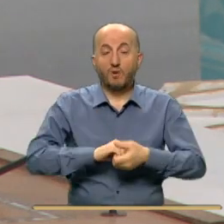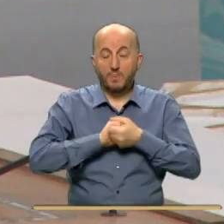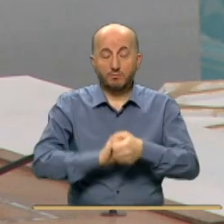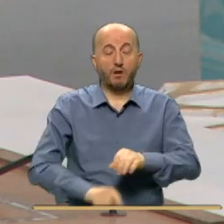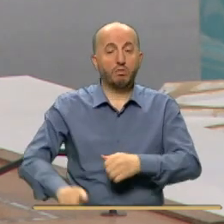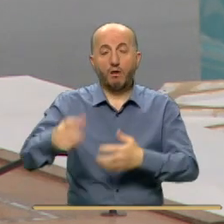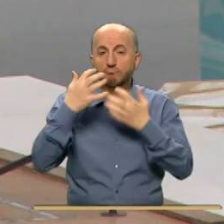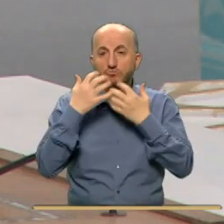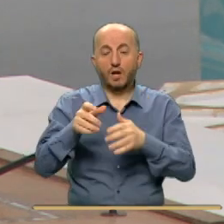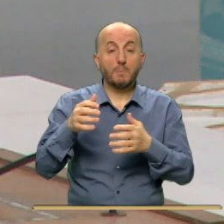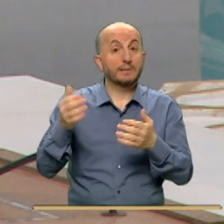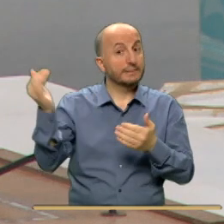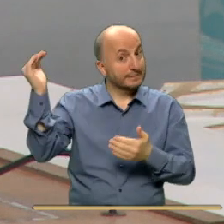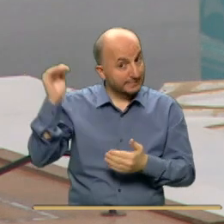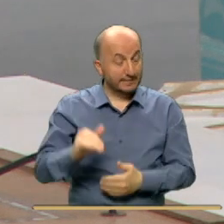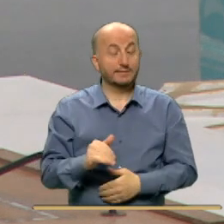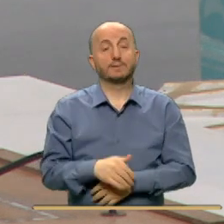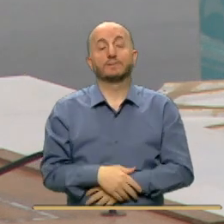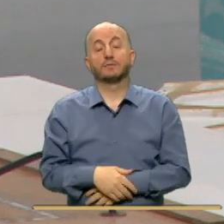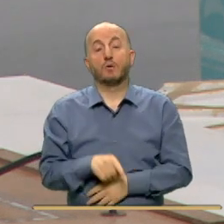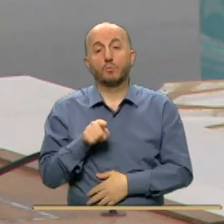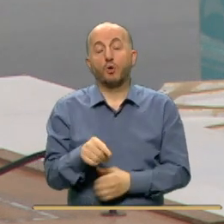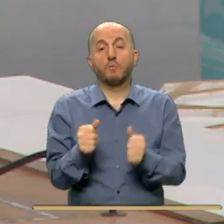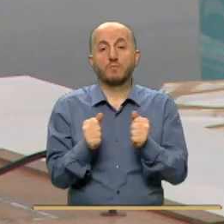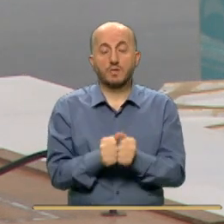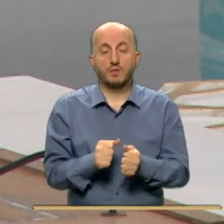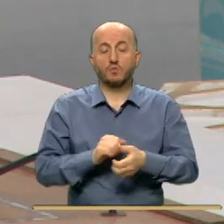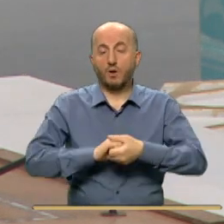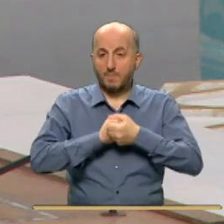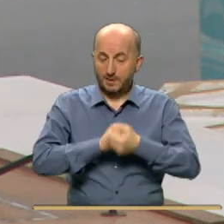Allah'ın rahmetini celbeder. Bu birlik ve